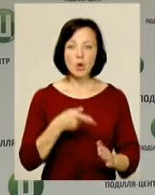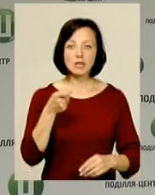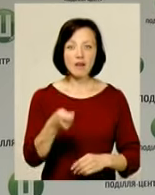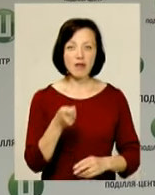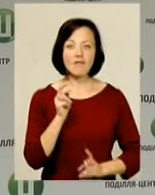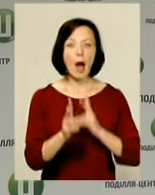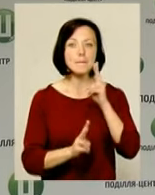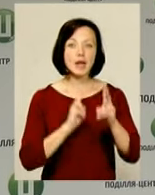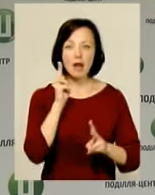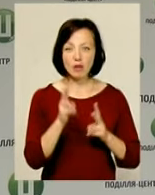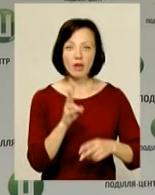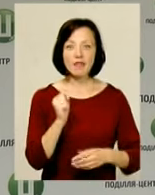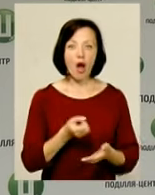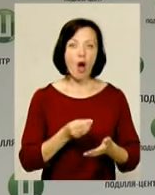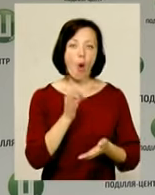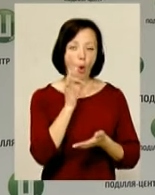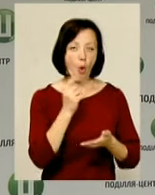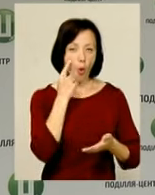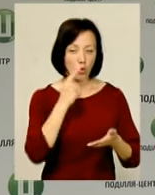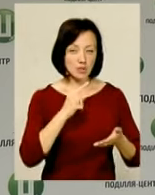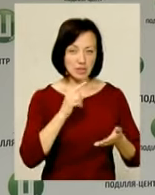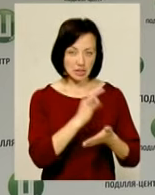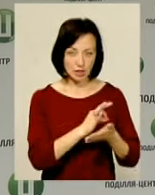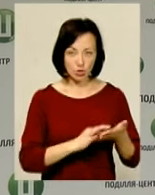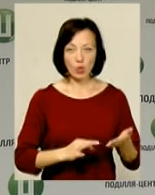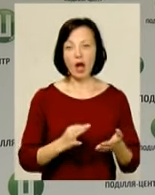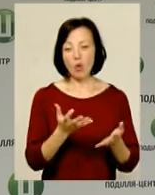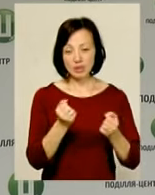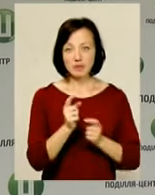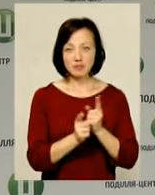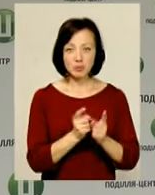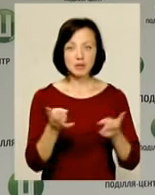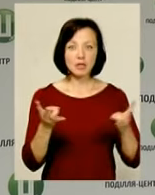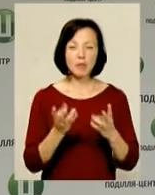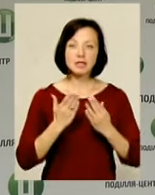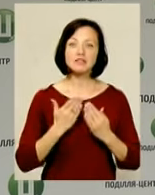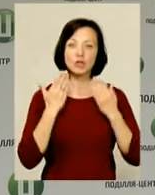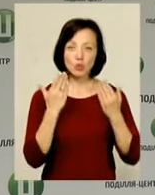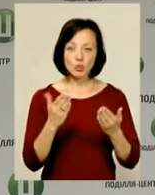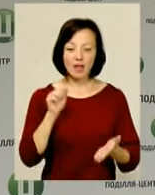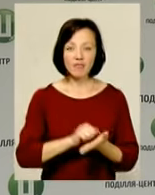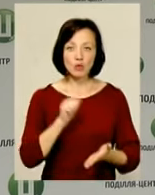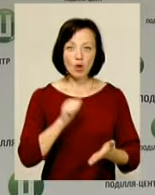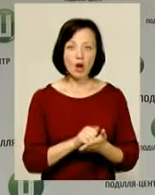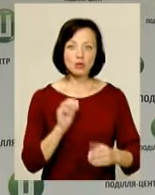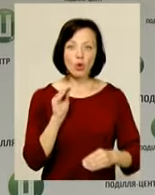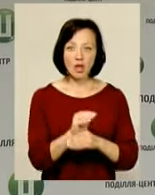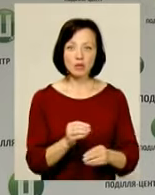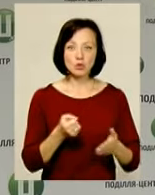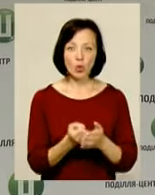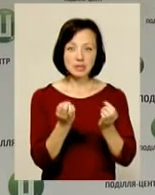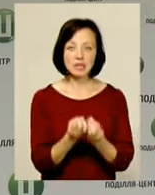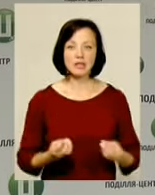апеляцію на оцінку і отримав певні зміни, потрібно звернутися і видрукувати додаток до